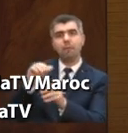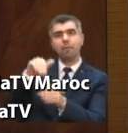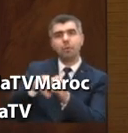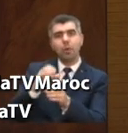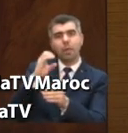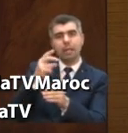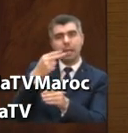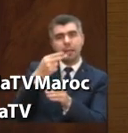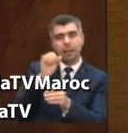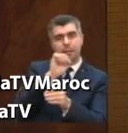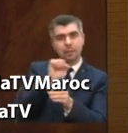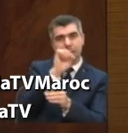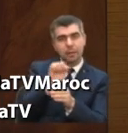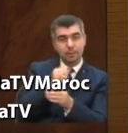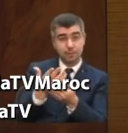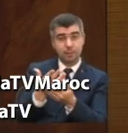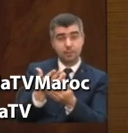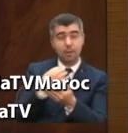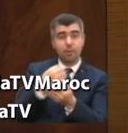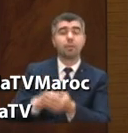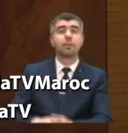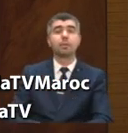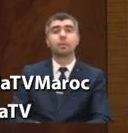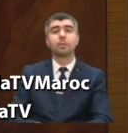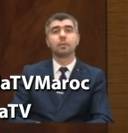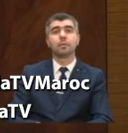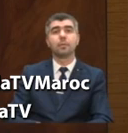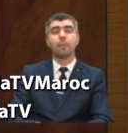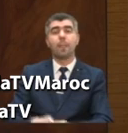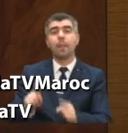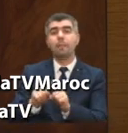الاجتماعي، لأن ما توفرش فيهم الشروط المطلوبة، ما يمكنش